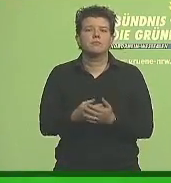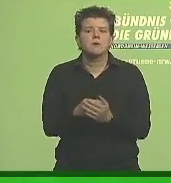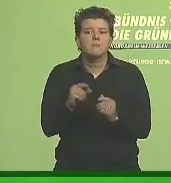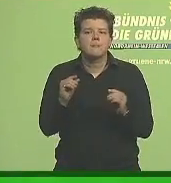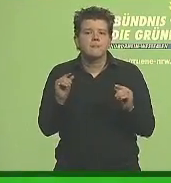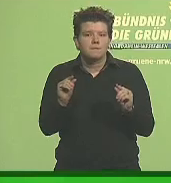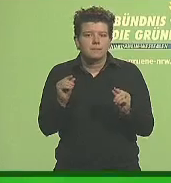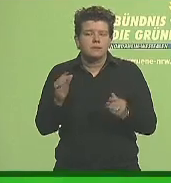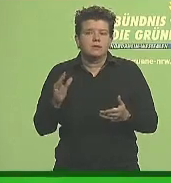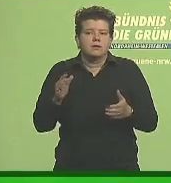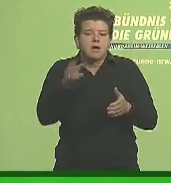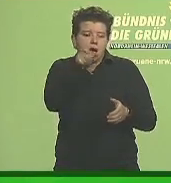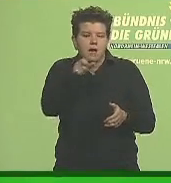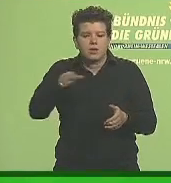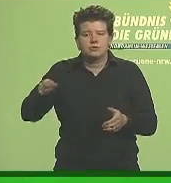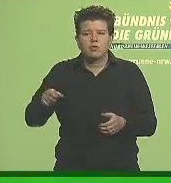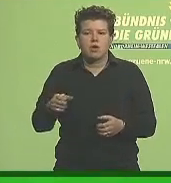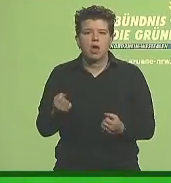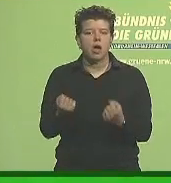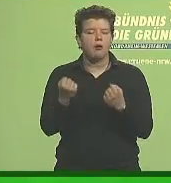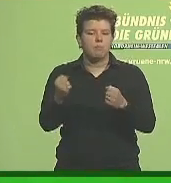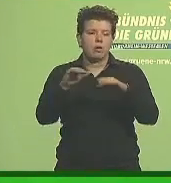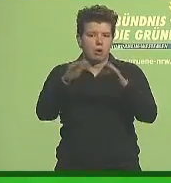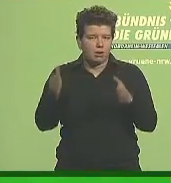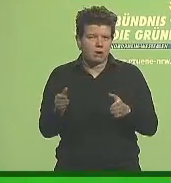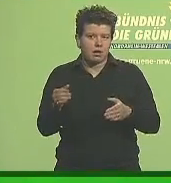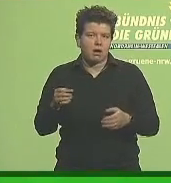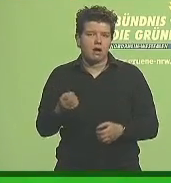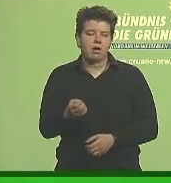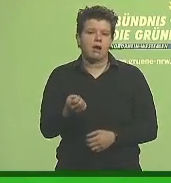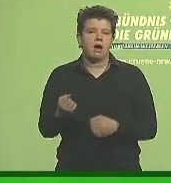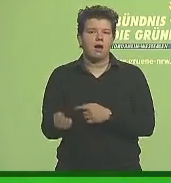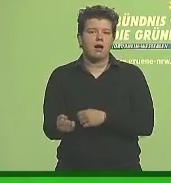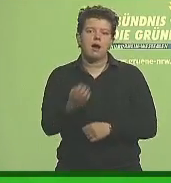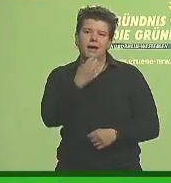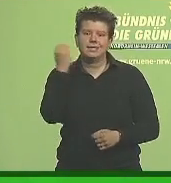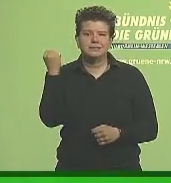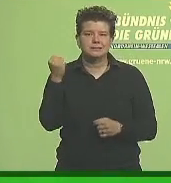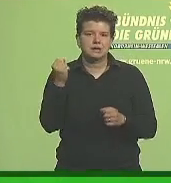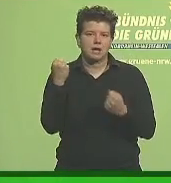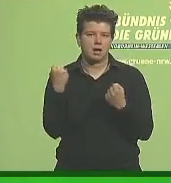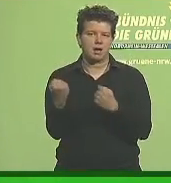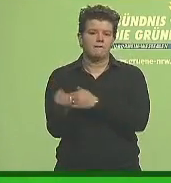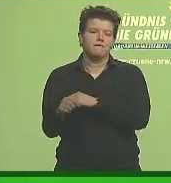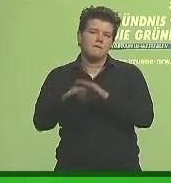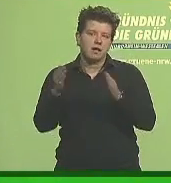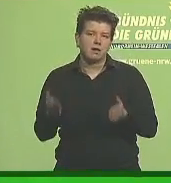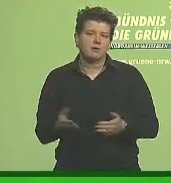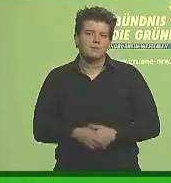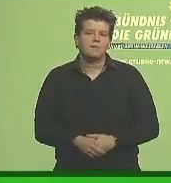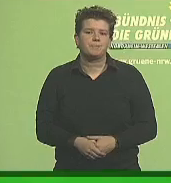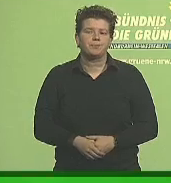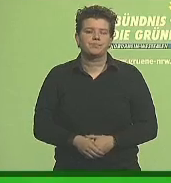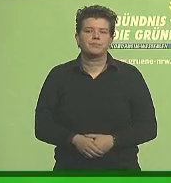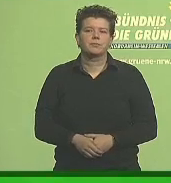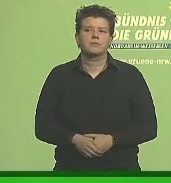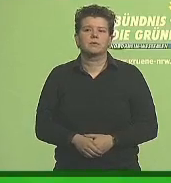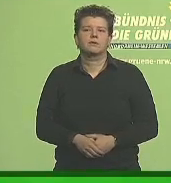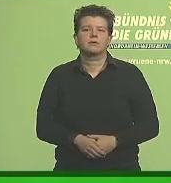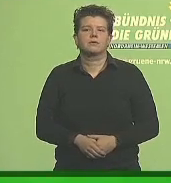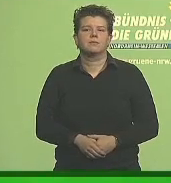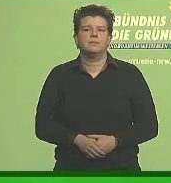Mikro-Blockheizkraftwerken erfolgen. Parallel dazu schrittweise die Steigerung der energetischen